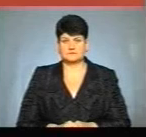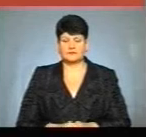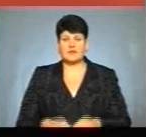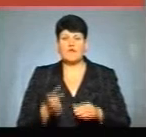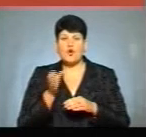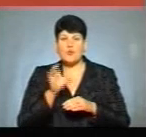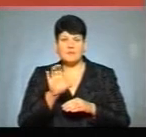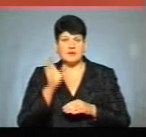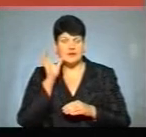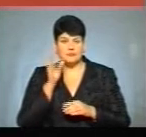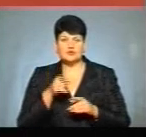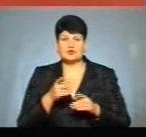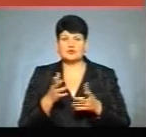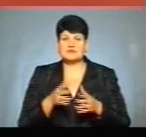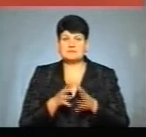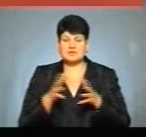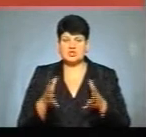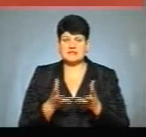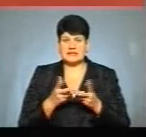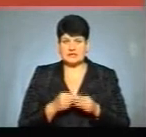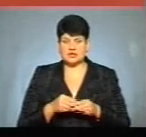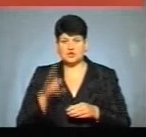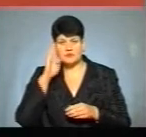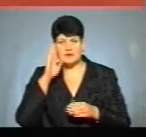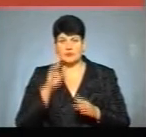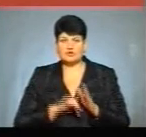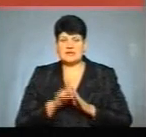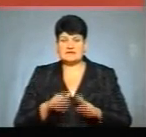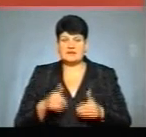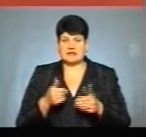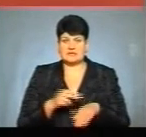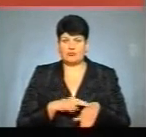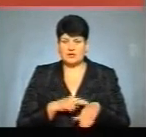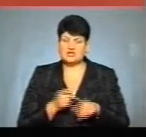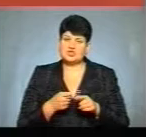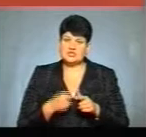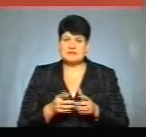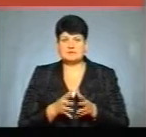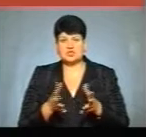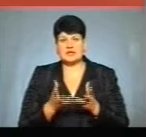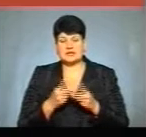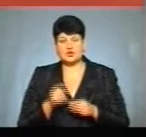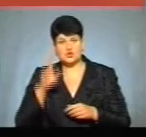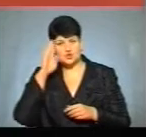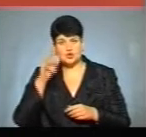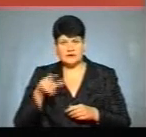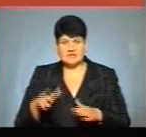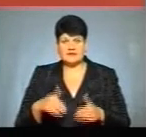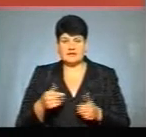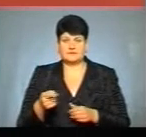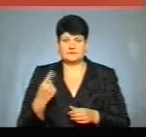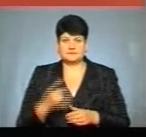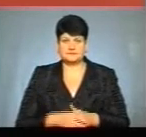Коментарі ми почули, що збільшилась кількість чоловіків, які почали звертатися до поліції. Чи збільшилась кількість чоловіків, які звертаються на